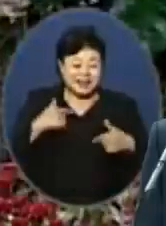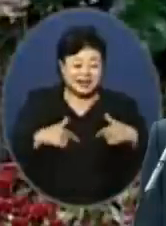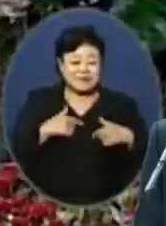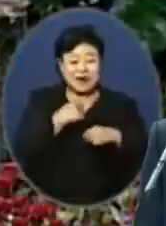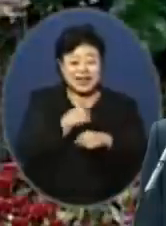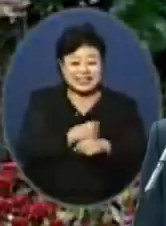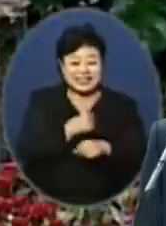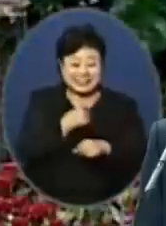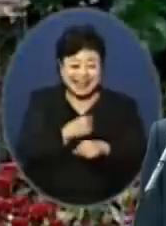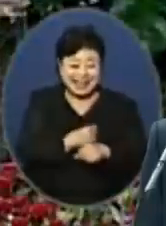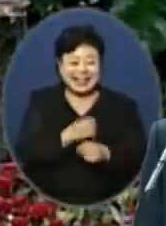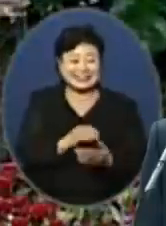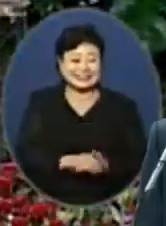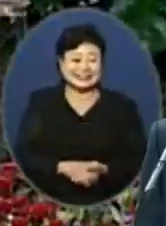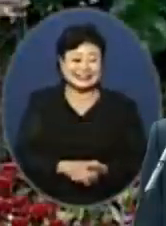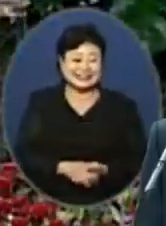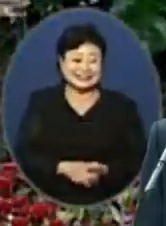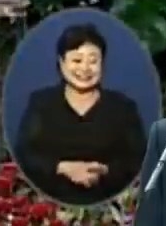기뻐하시리라.